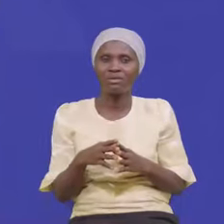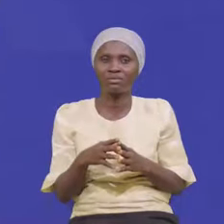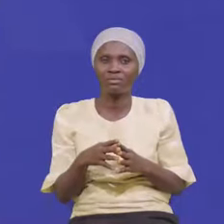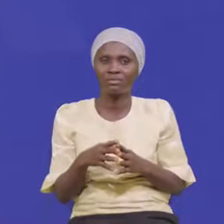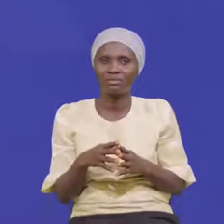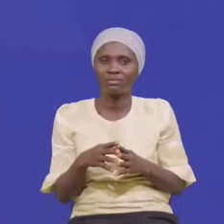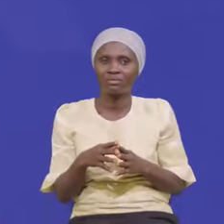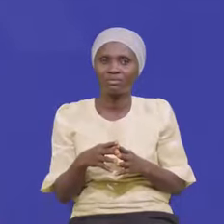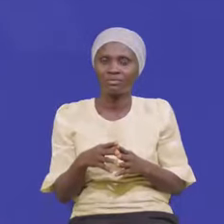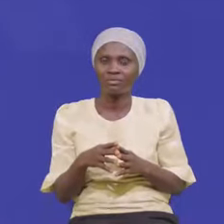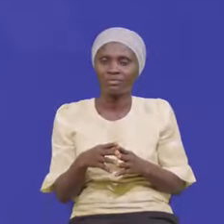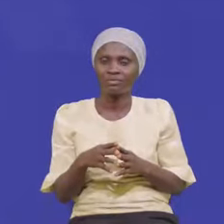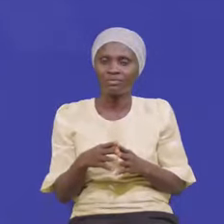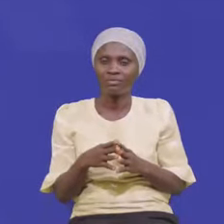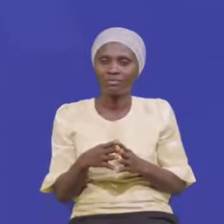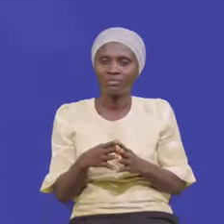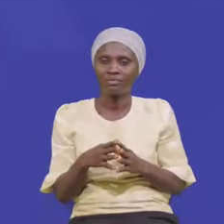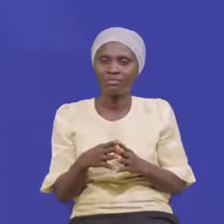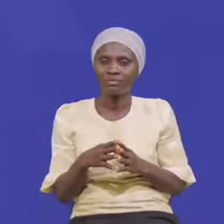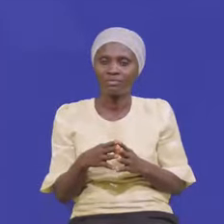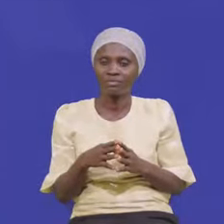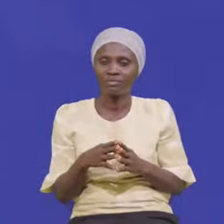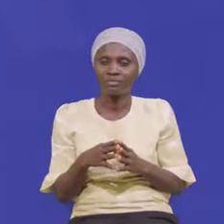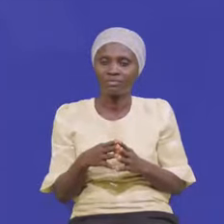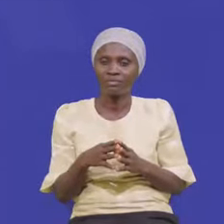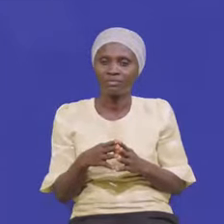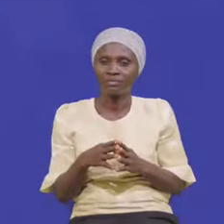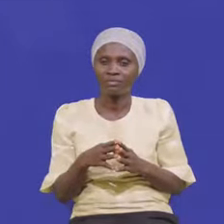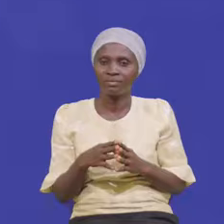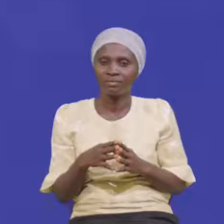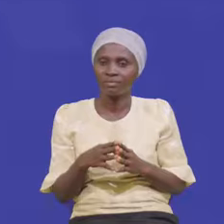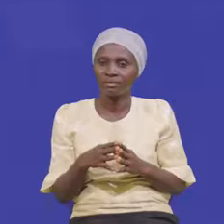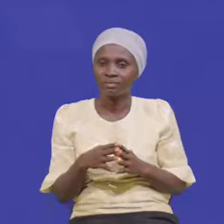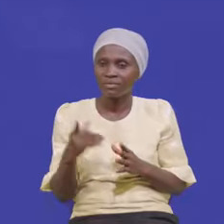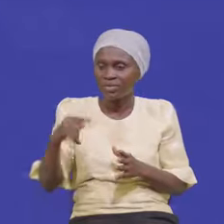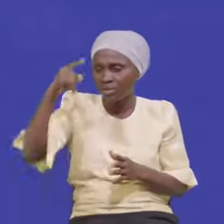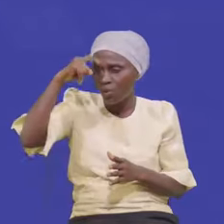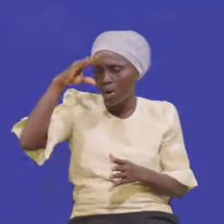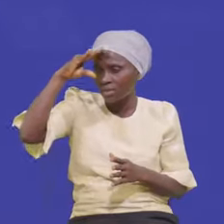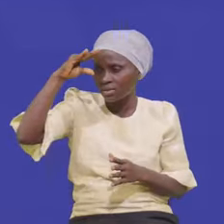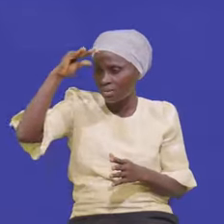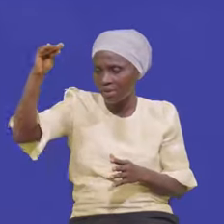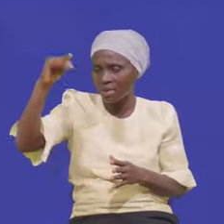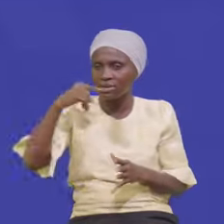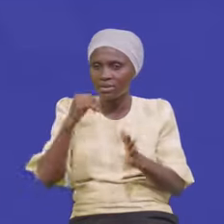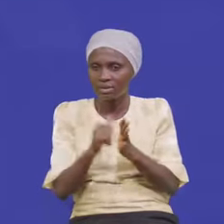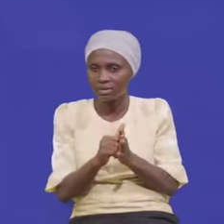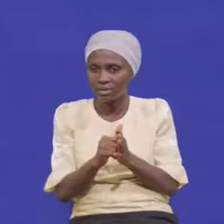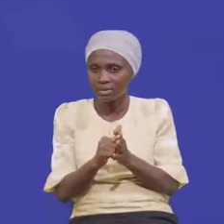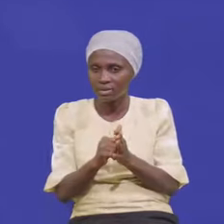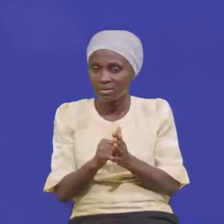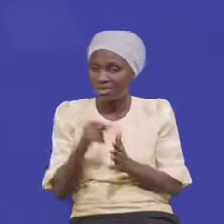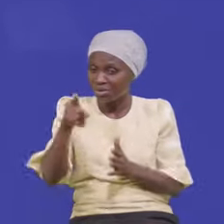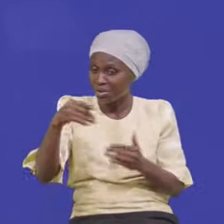లేని ఊరికి నువ్వు వెళ్దాం అనుకుంటే అటు ప్రయత్నం ఉండదు అన్నట్టుగా చెప్తున్నాడు. And the wise man said, అప్పుడు ఆ పెద్ద ఆయన అంటున్నాడు, you have to